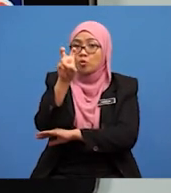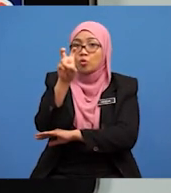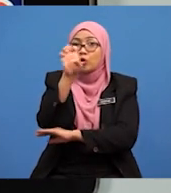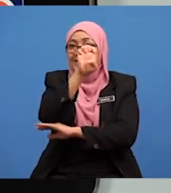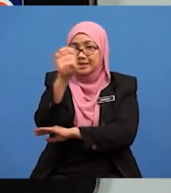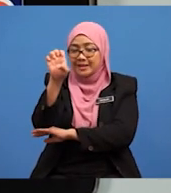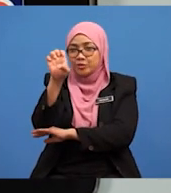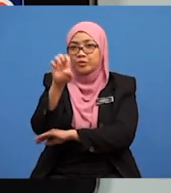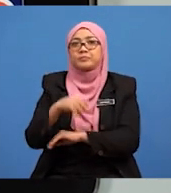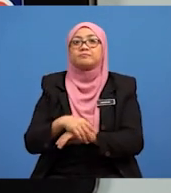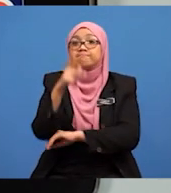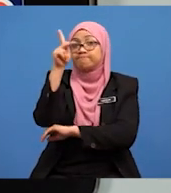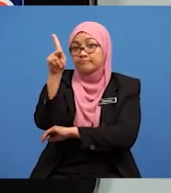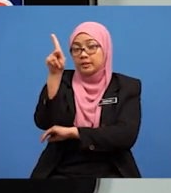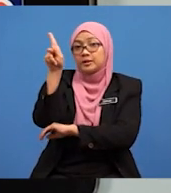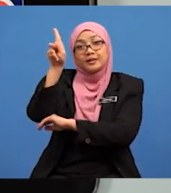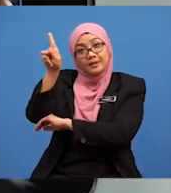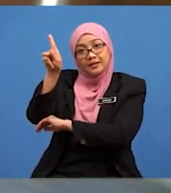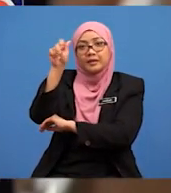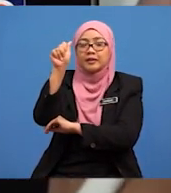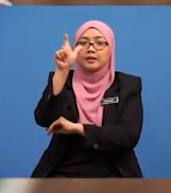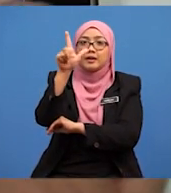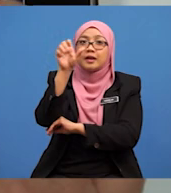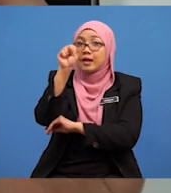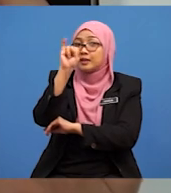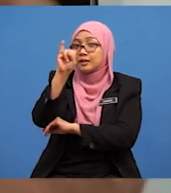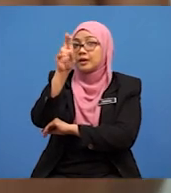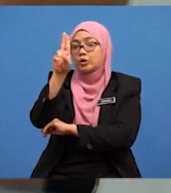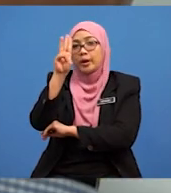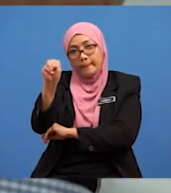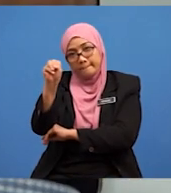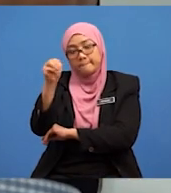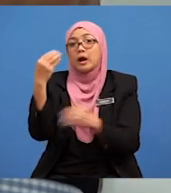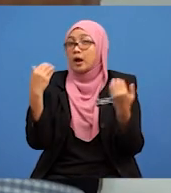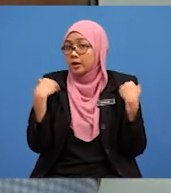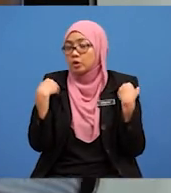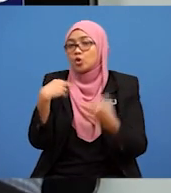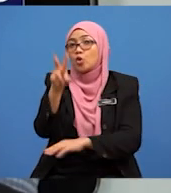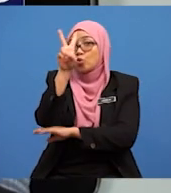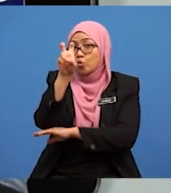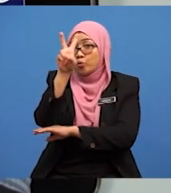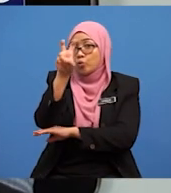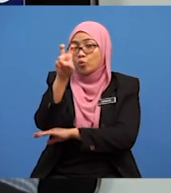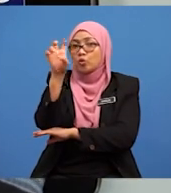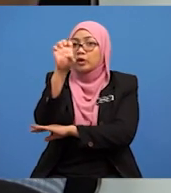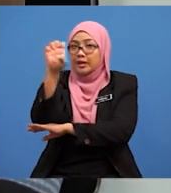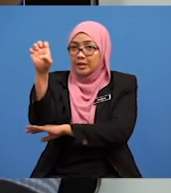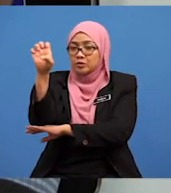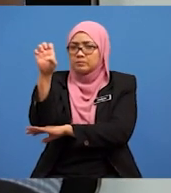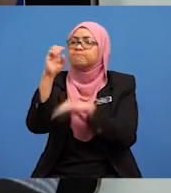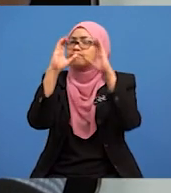Kalsium 20 elektron. Cara menulisnya ialah